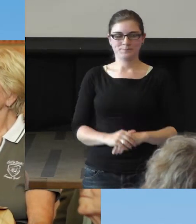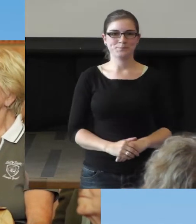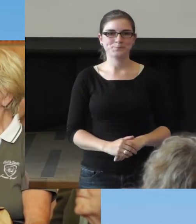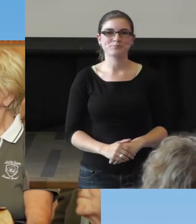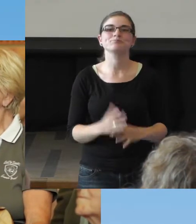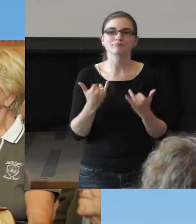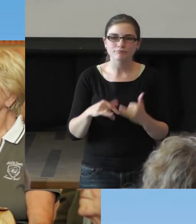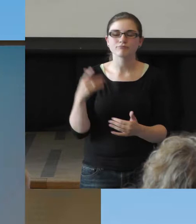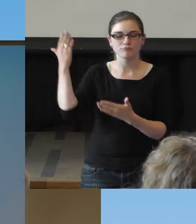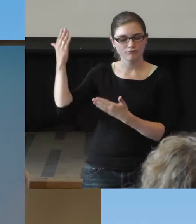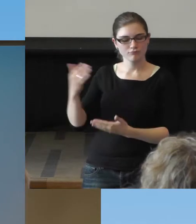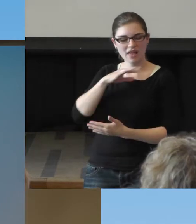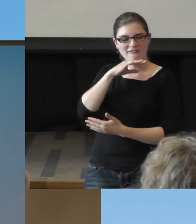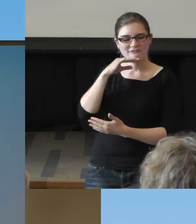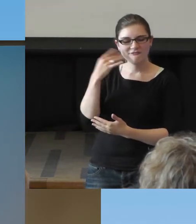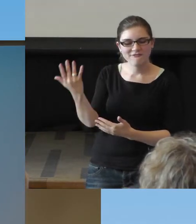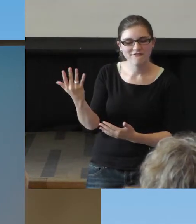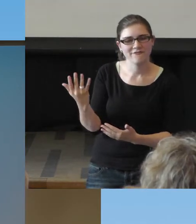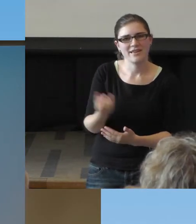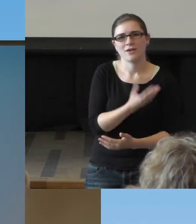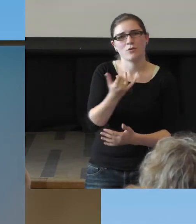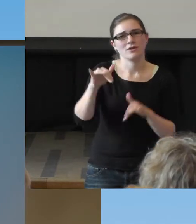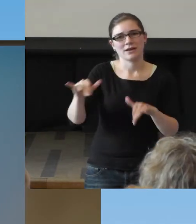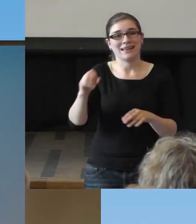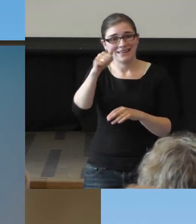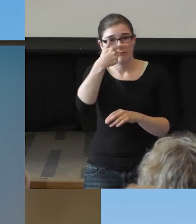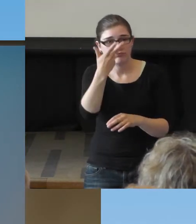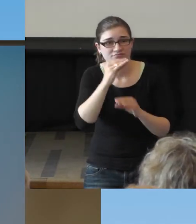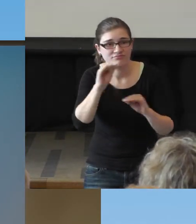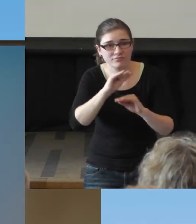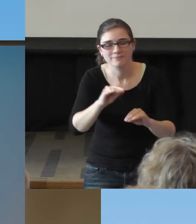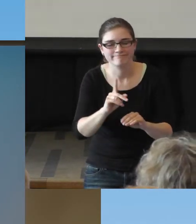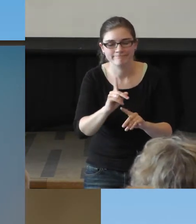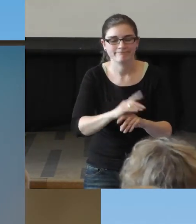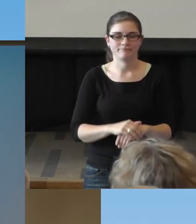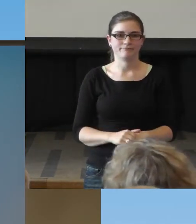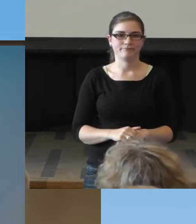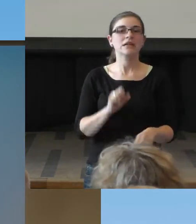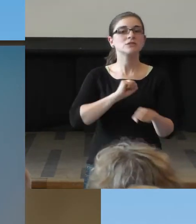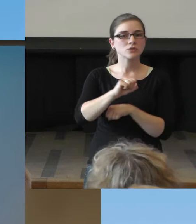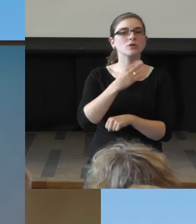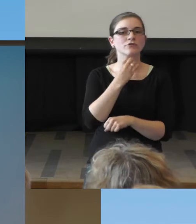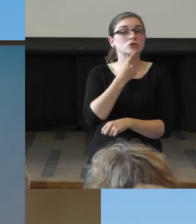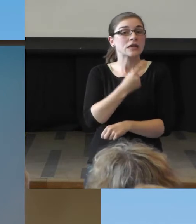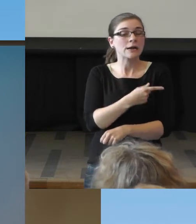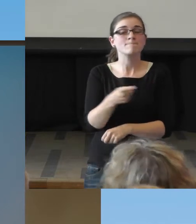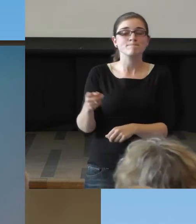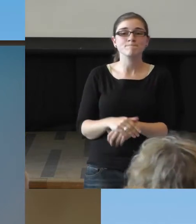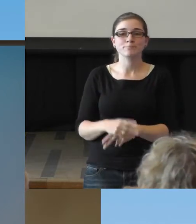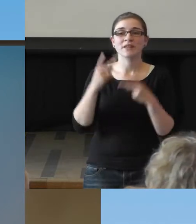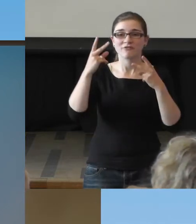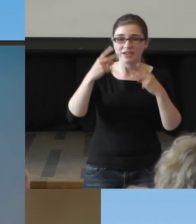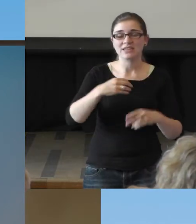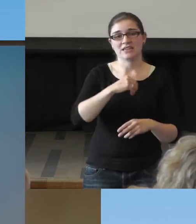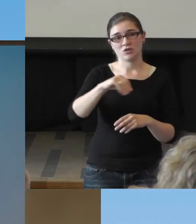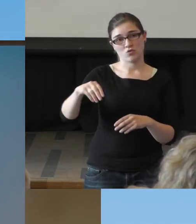gibt es jetzt ganz viele und da verzichte ich drauf, die alle einzeln aufzuführen, aber trotzdem möchte ich sagen, am wichtigsten ist der Diabetes,